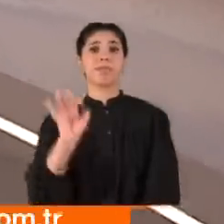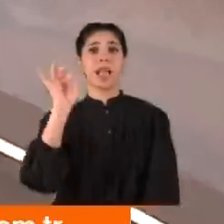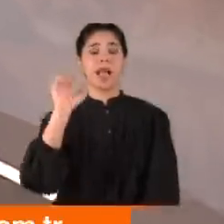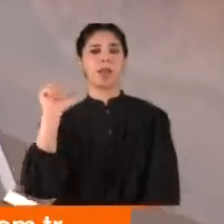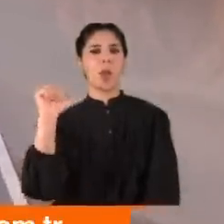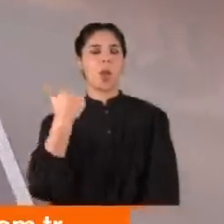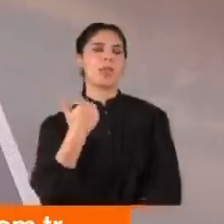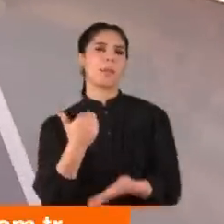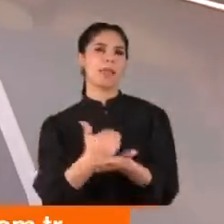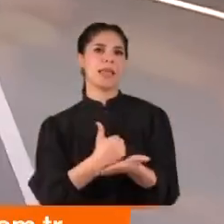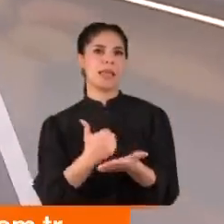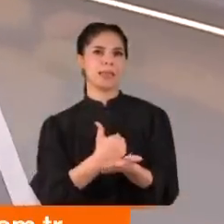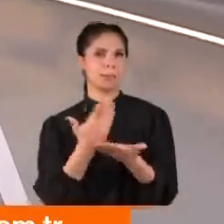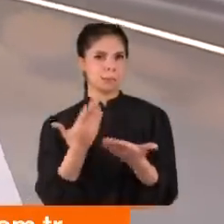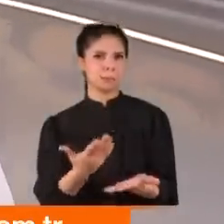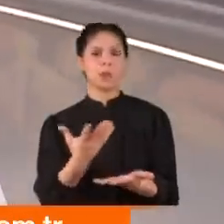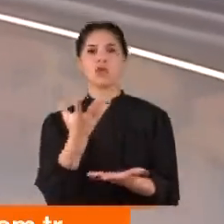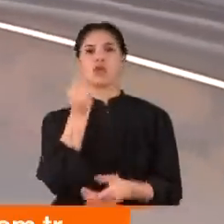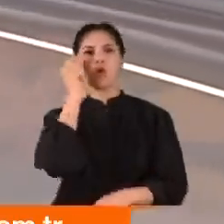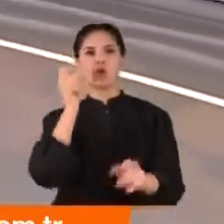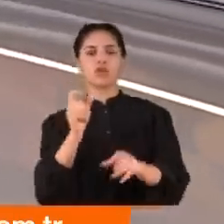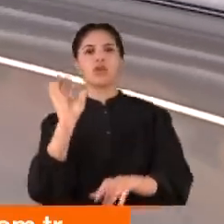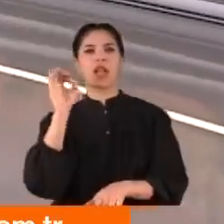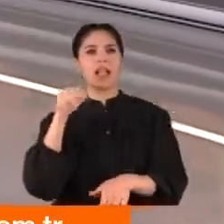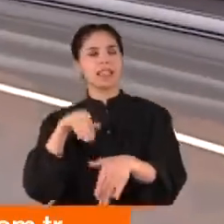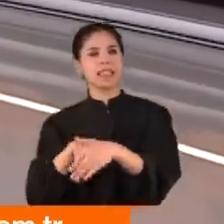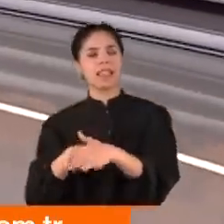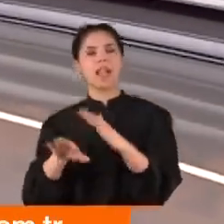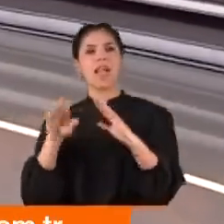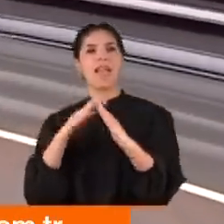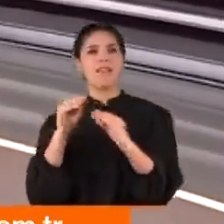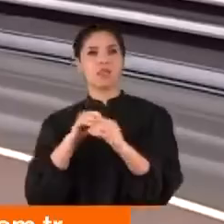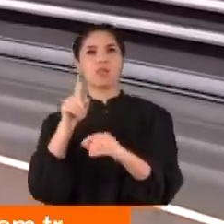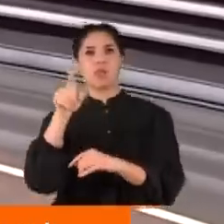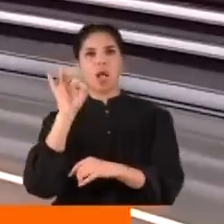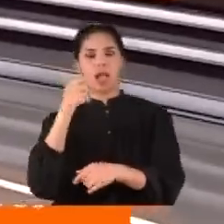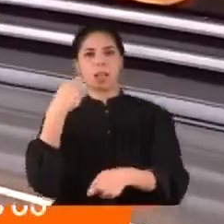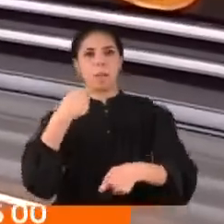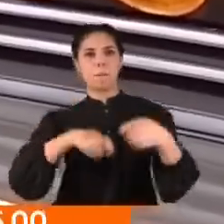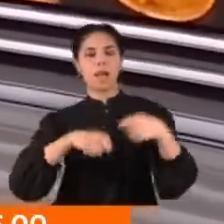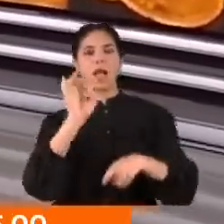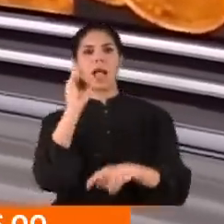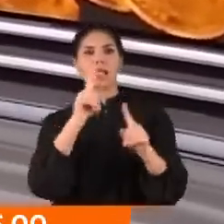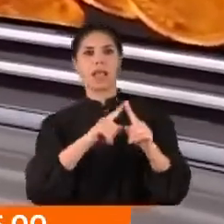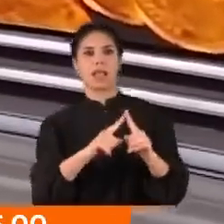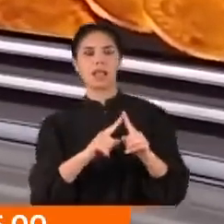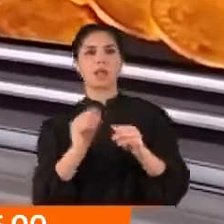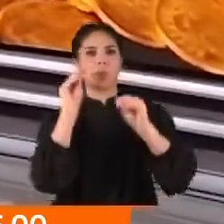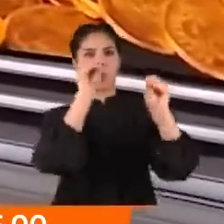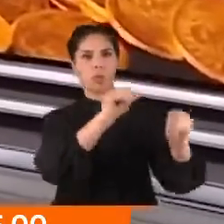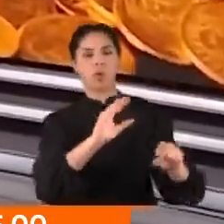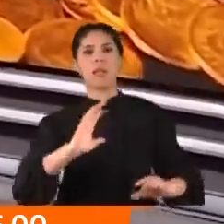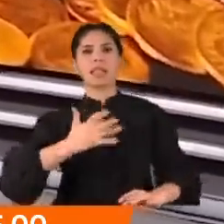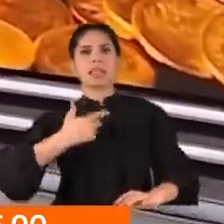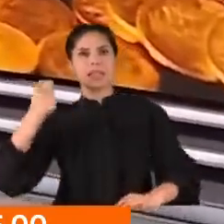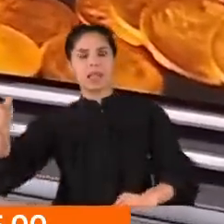Altın en önemli yatırım araçlarından biri. Pek çok kişi de yastık altında tutuyor altınlarını. Aslında bu altınları bankaların altın hesaplarına geçirmek hem sahibine hem